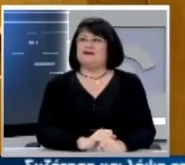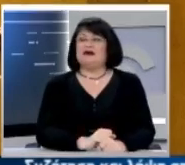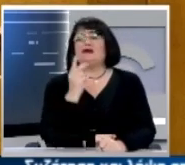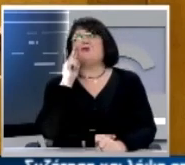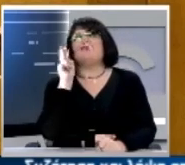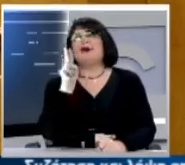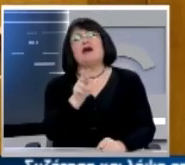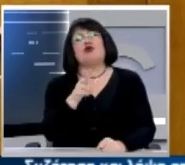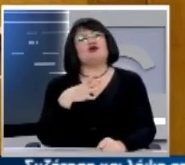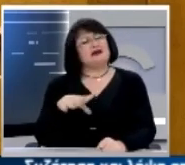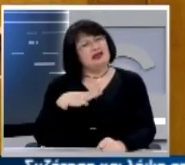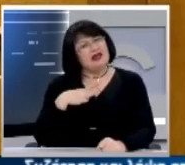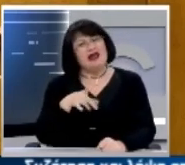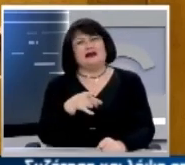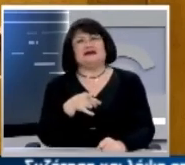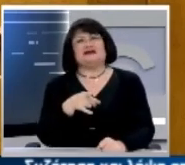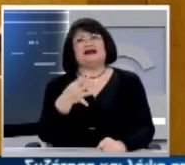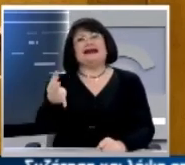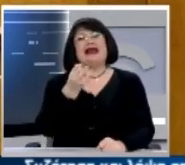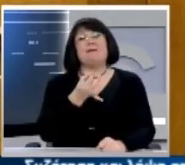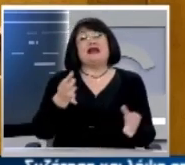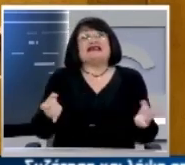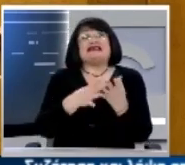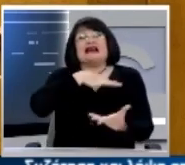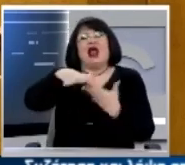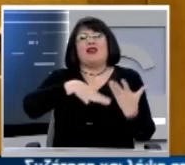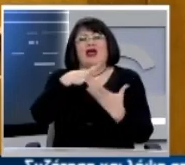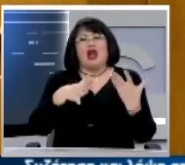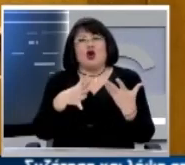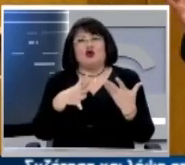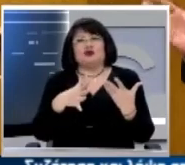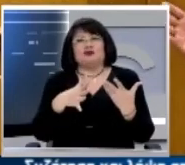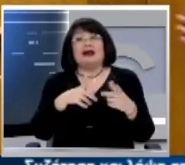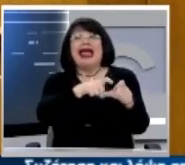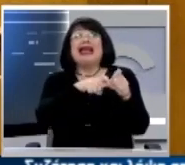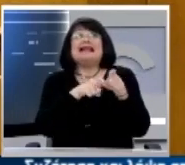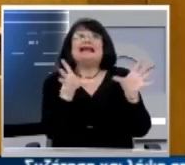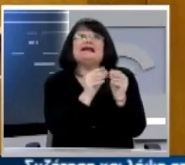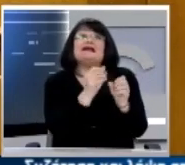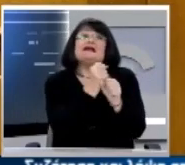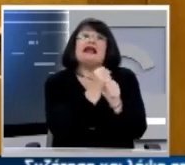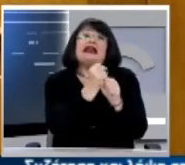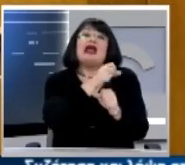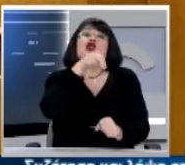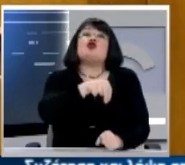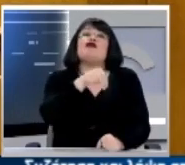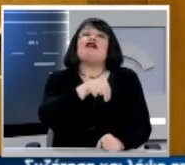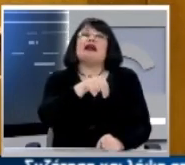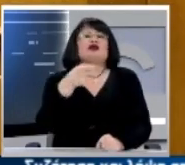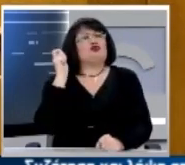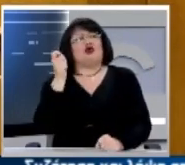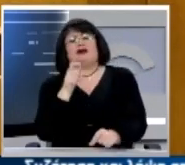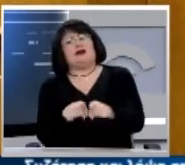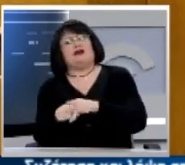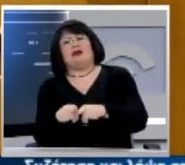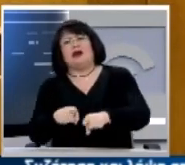για 30-40 χρόνια. Να σας θυμίσω ότι δεν είναι μόνο σκάνδαλο δωροδοκίας